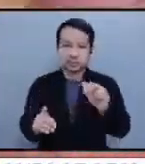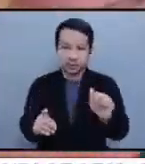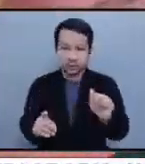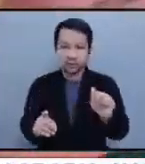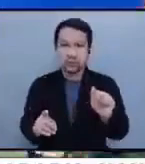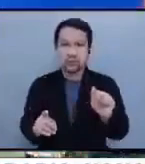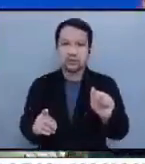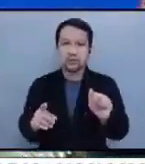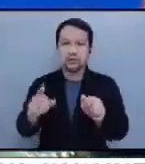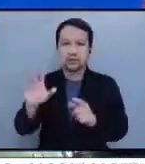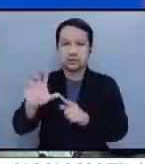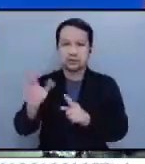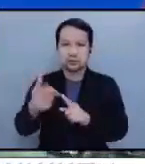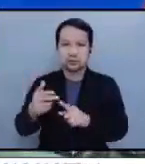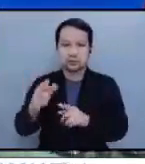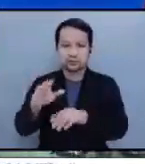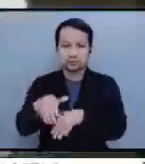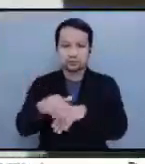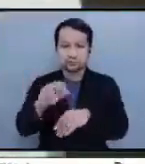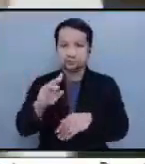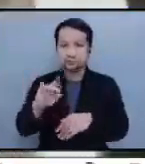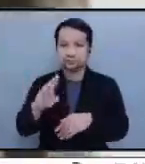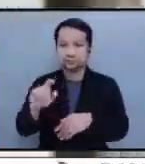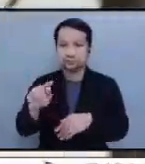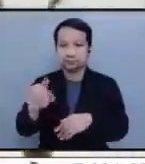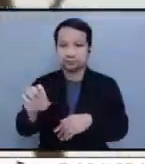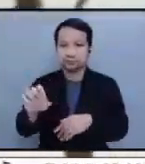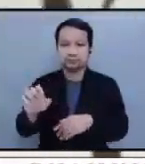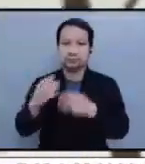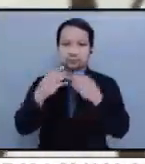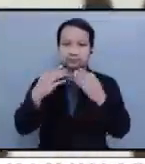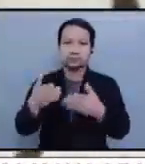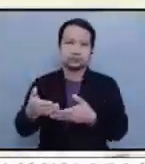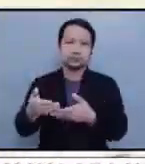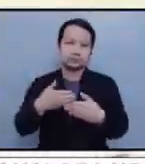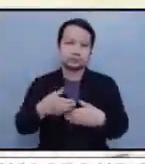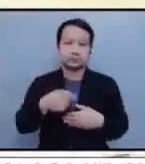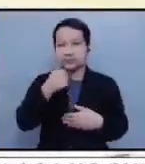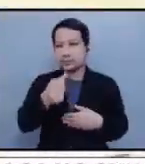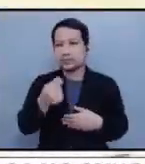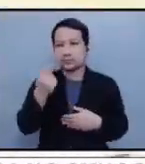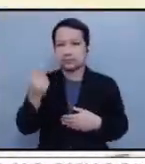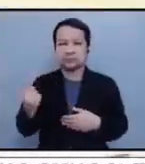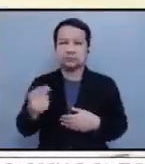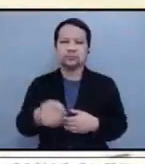Masbate, pinaramdam nila na hindi kami nag-iisa. Minsay ko